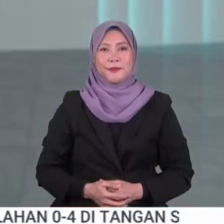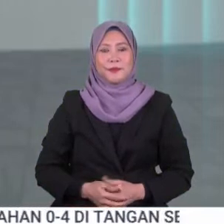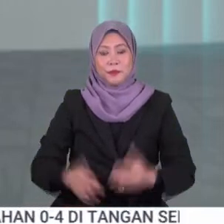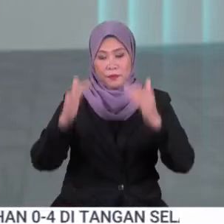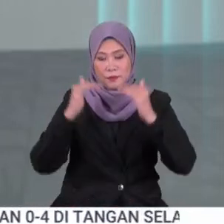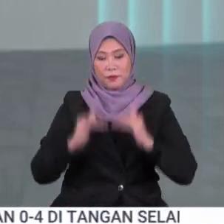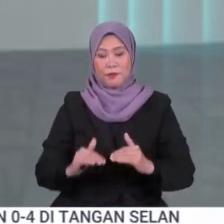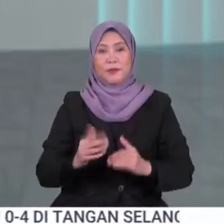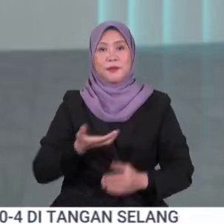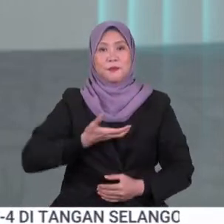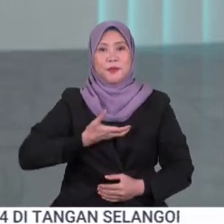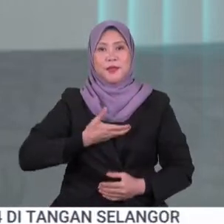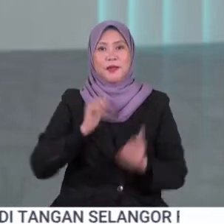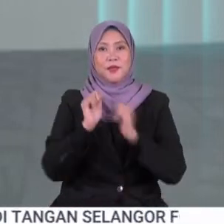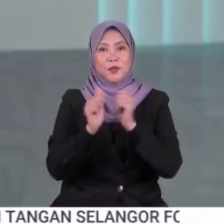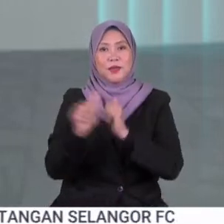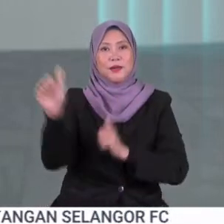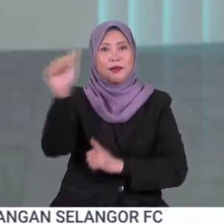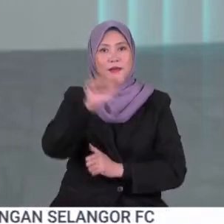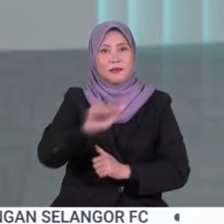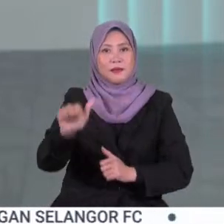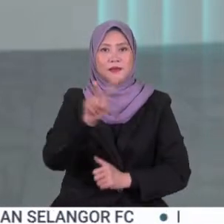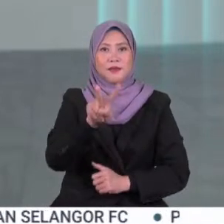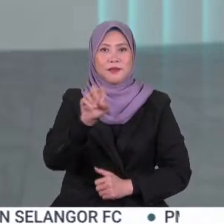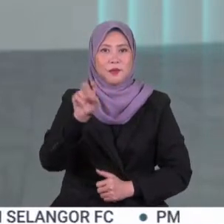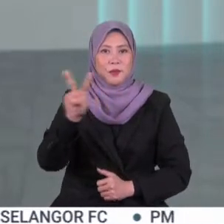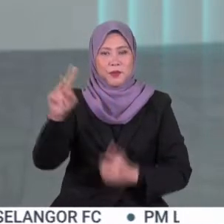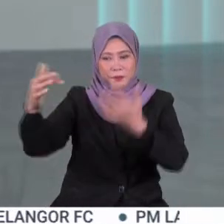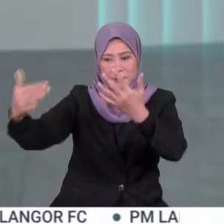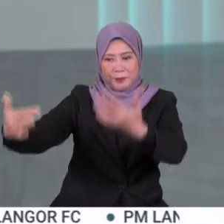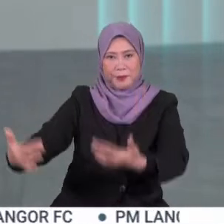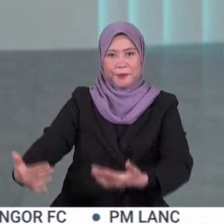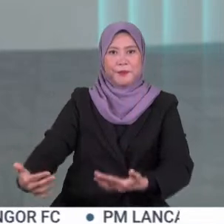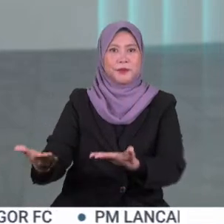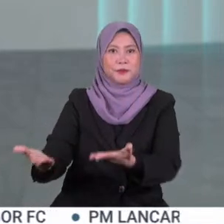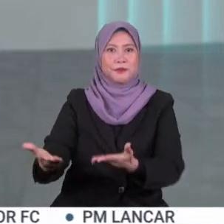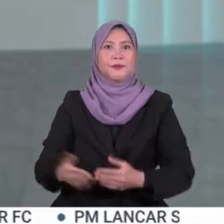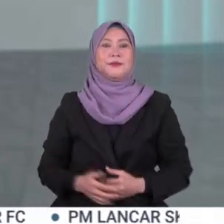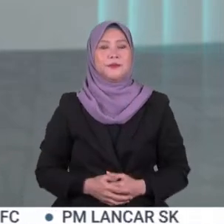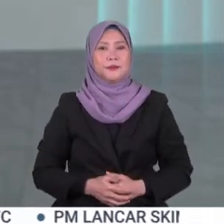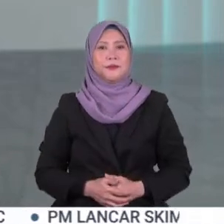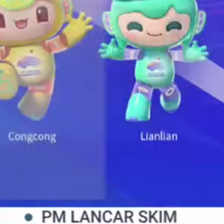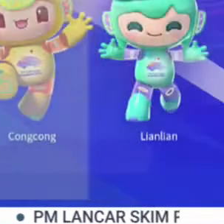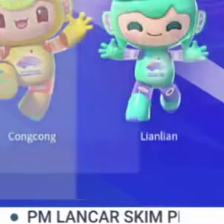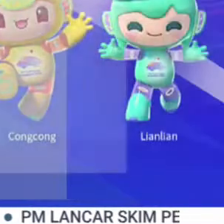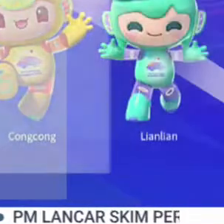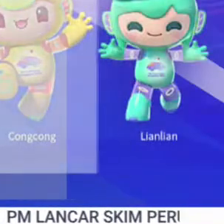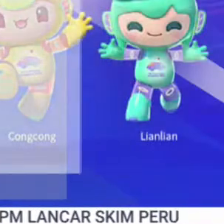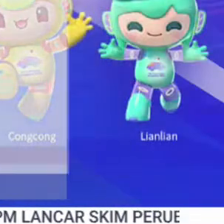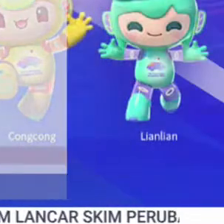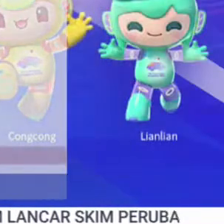Berikut kedudukan pingat Sukan Asia 2022 setakat hari ini.